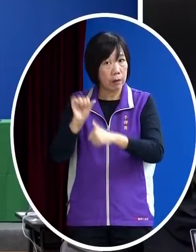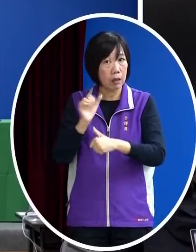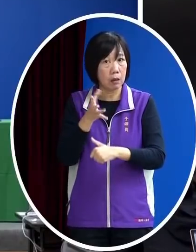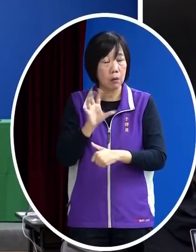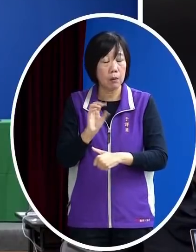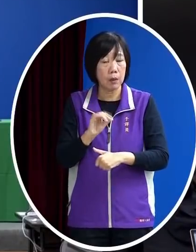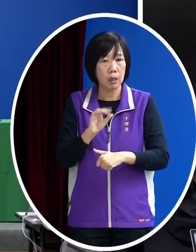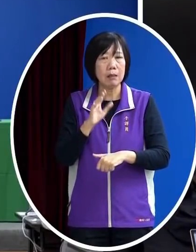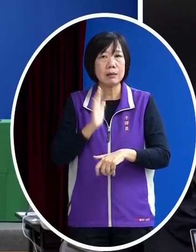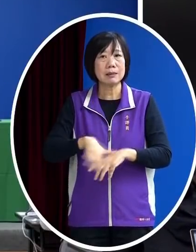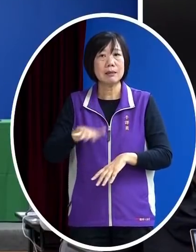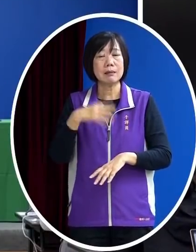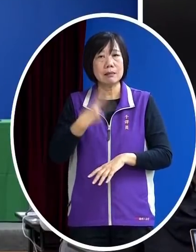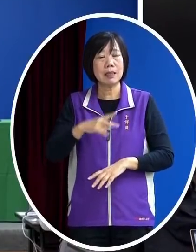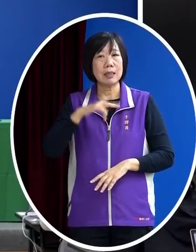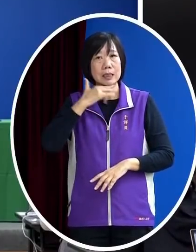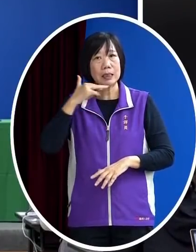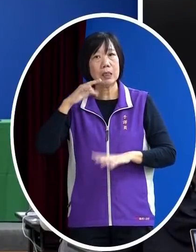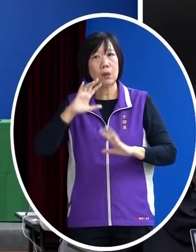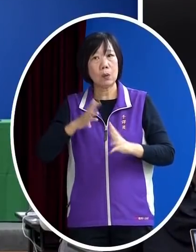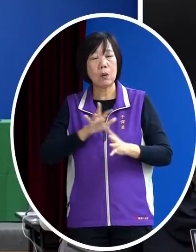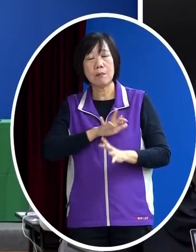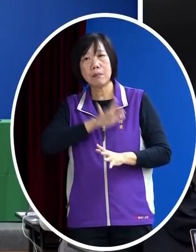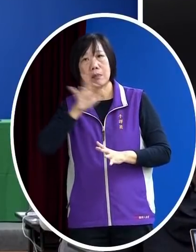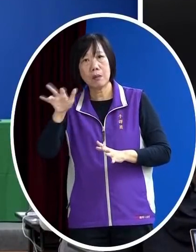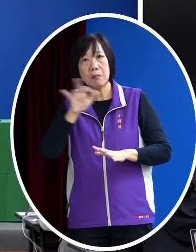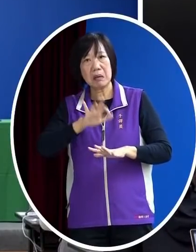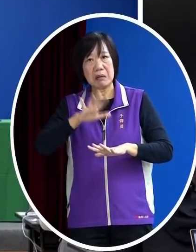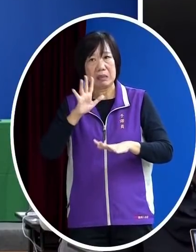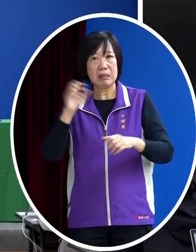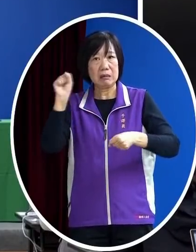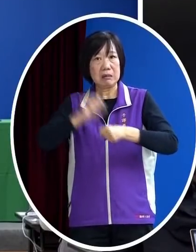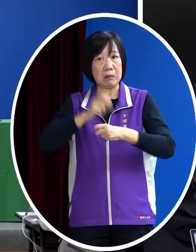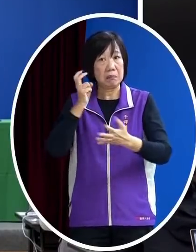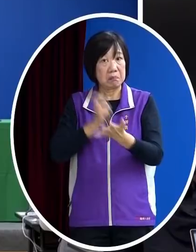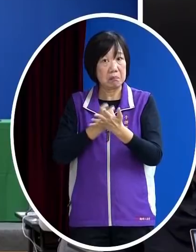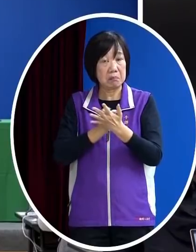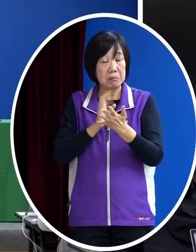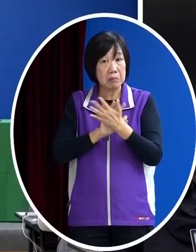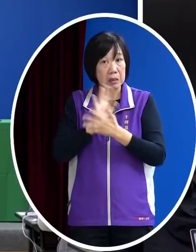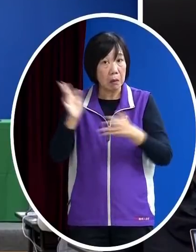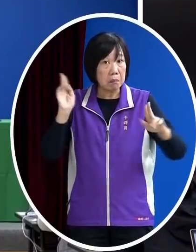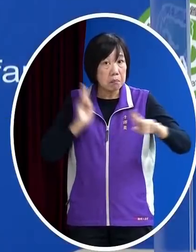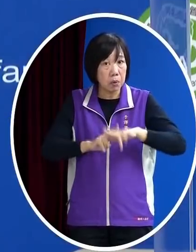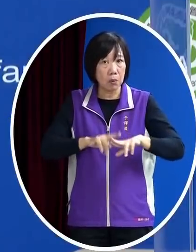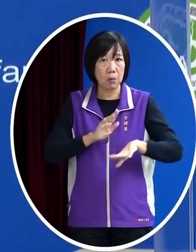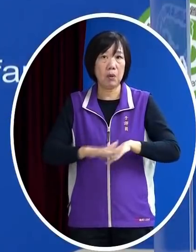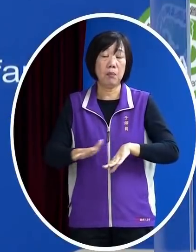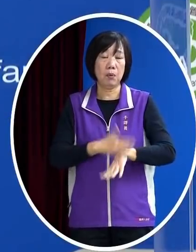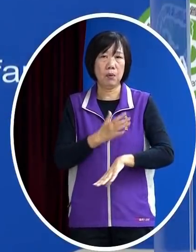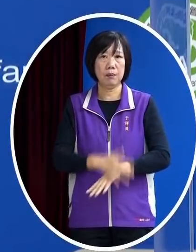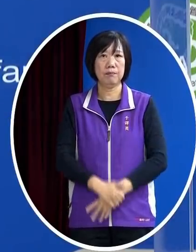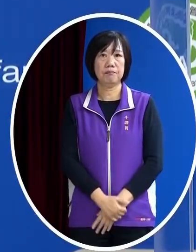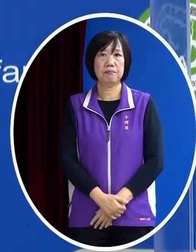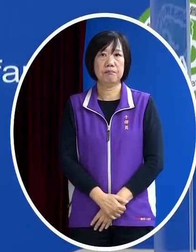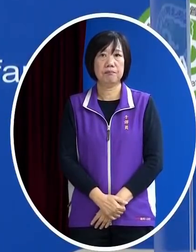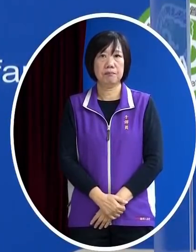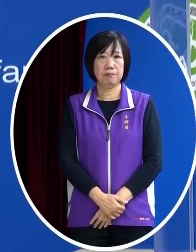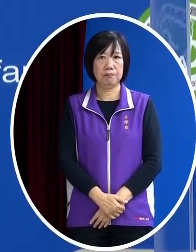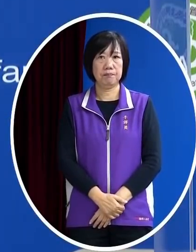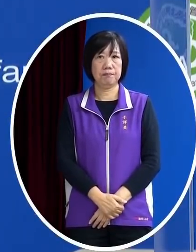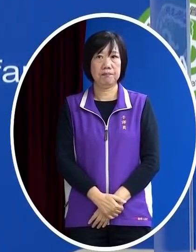有就是，英国航班现在有比较严格控管，之后会不会有禁止的可能性？ 什么声音？